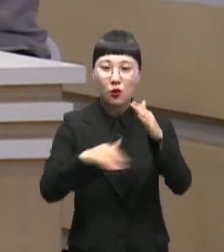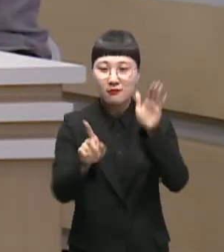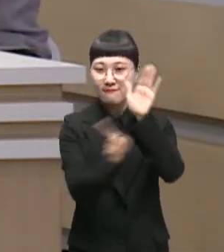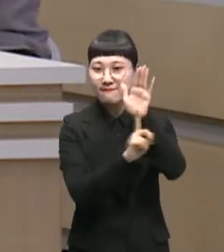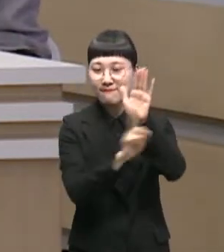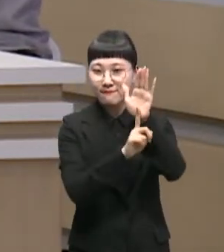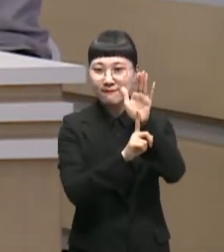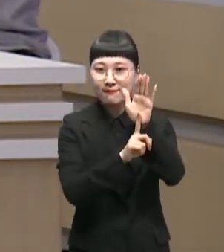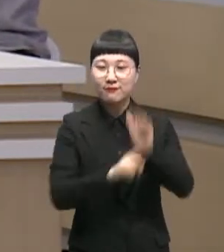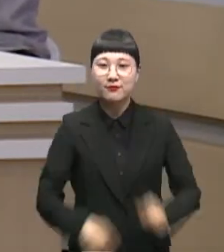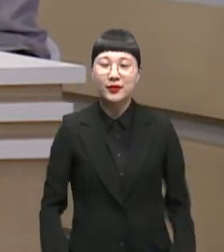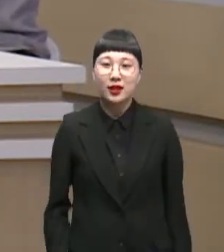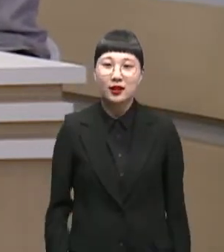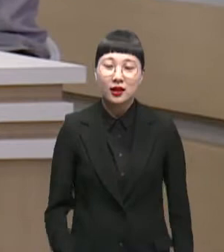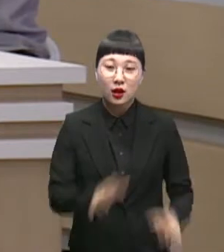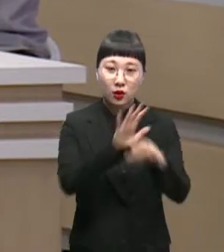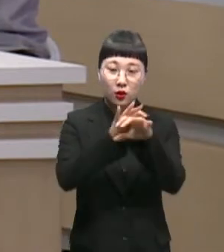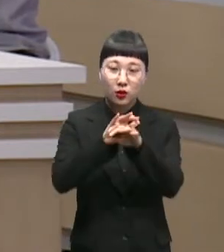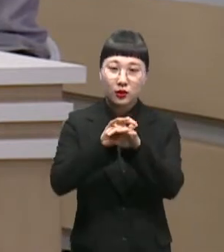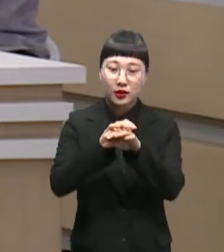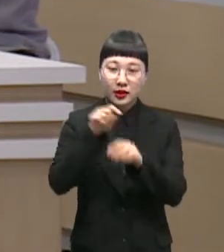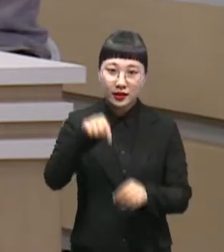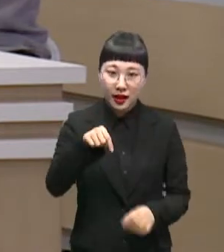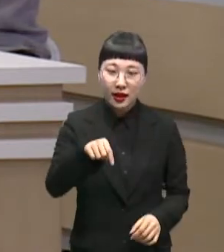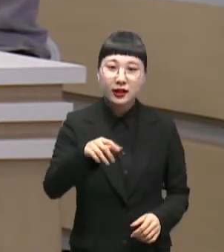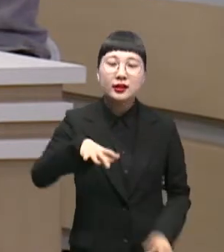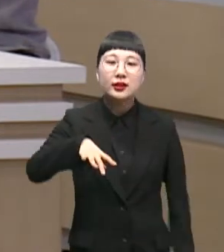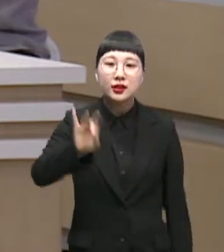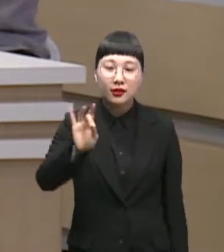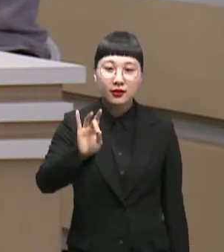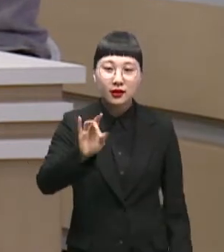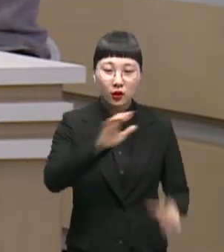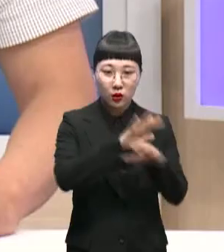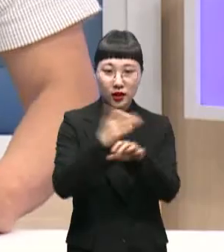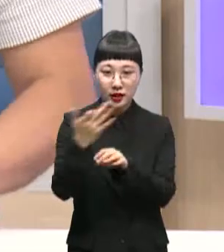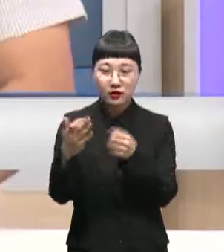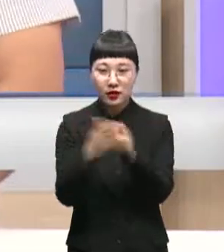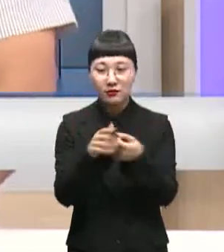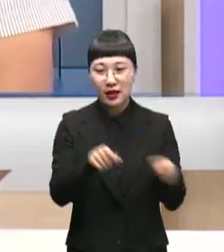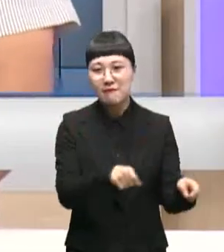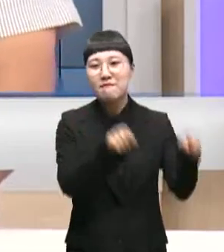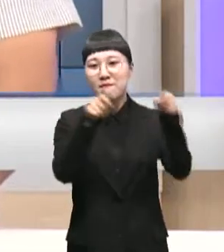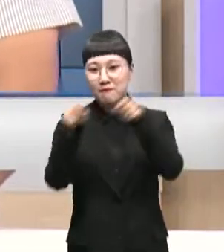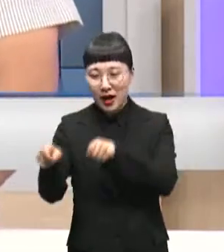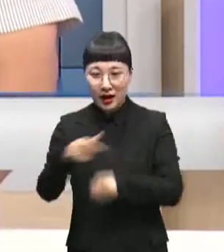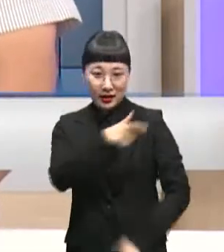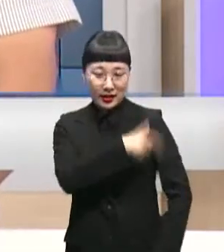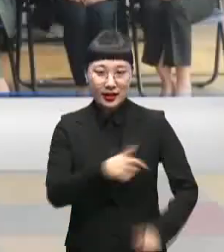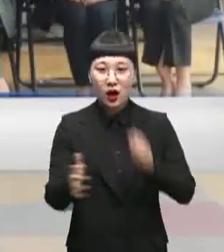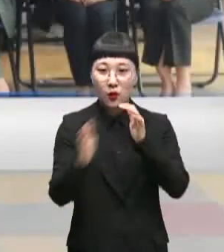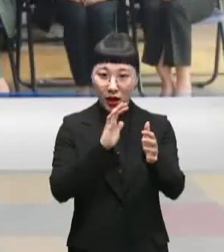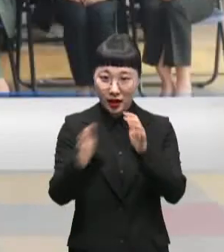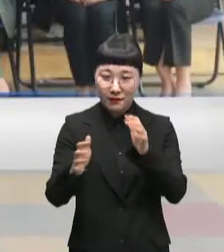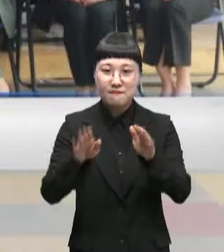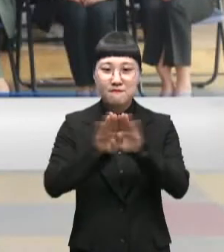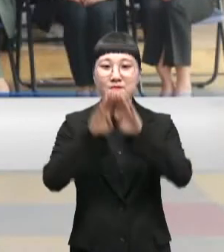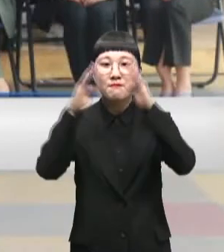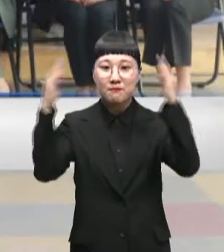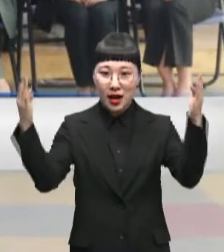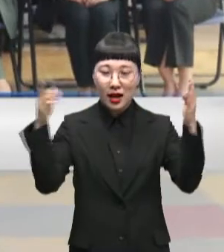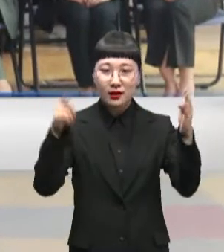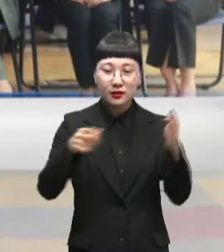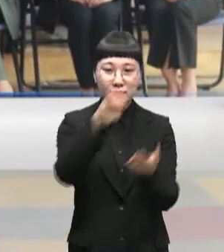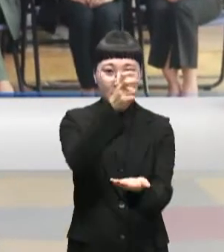실체 그런 그런 와 일부러 버려졌던 첫 이사회를 지난 16일 열고 인사관리 규정 개정 등 사무처장 공개